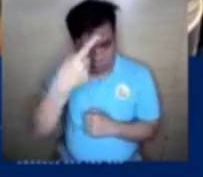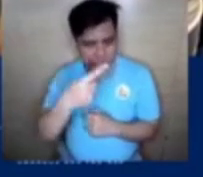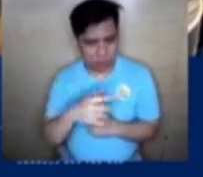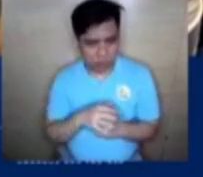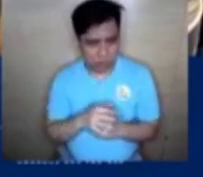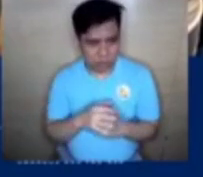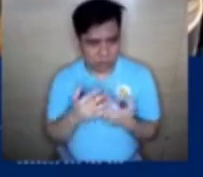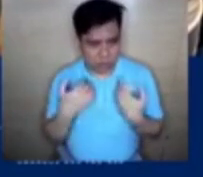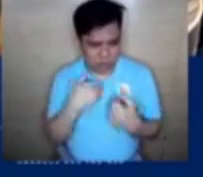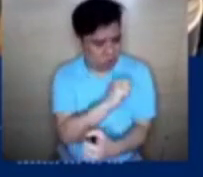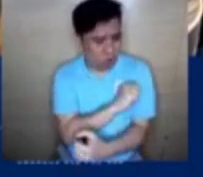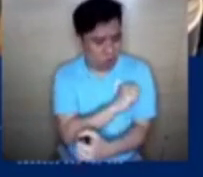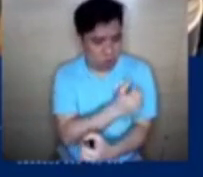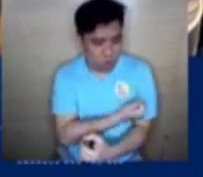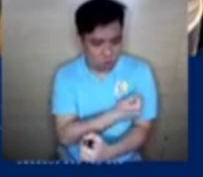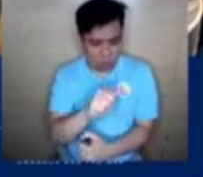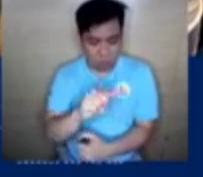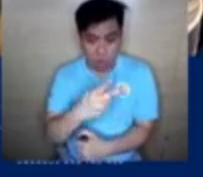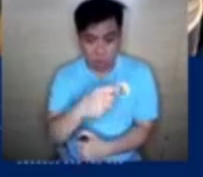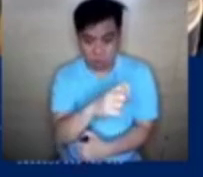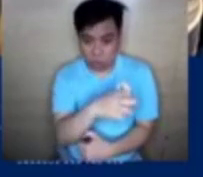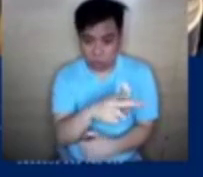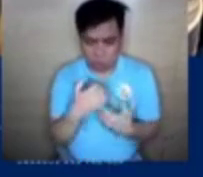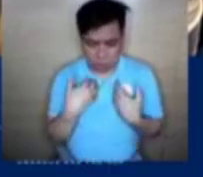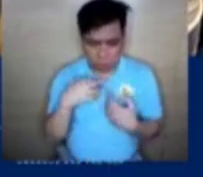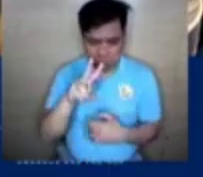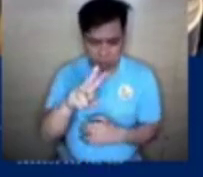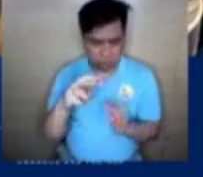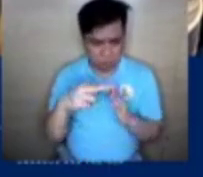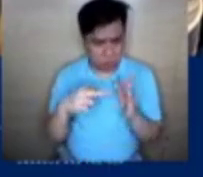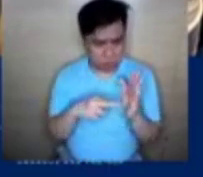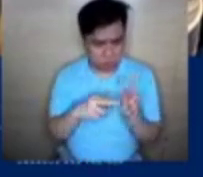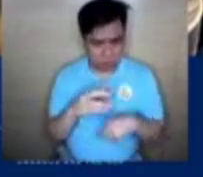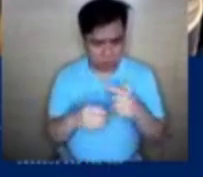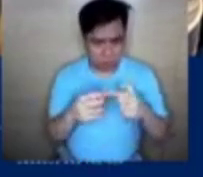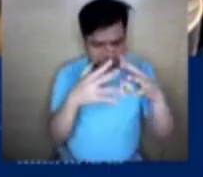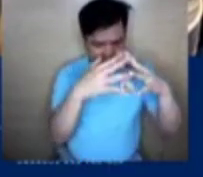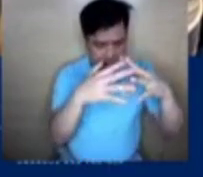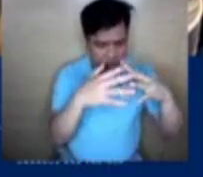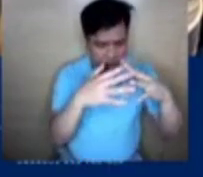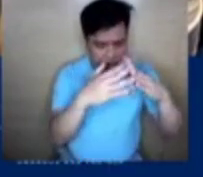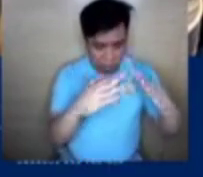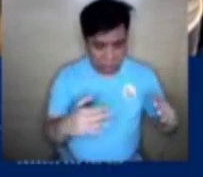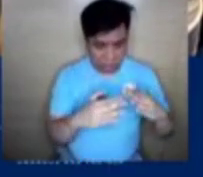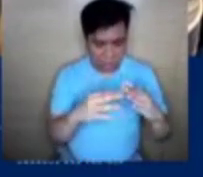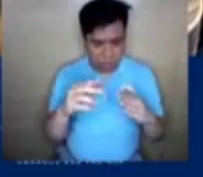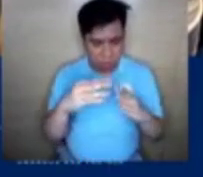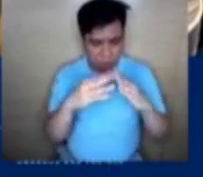akda ng dalawang ordinansa patungkol sa pabahay.